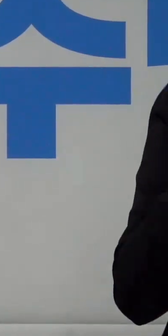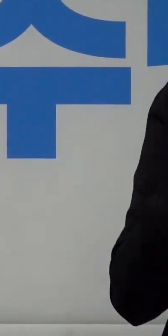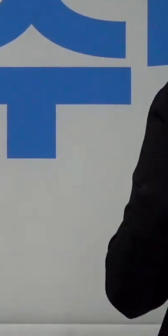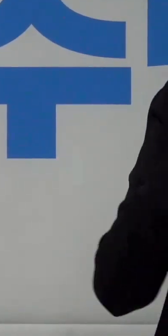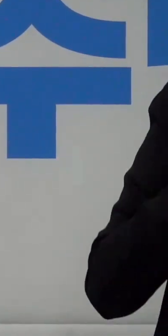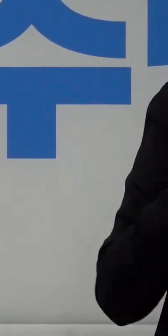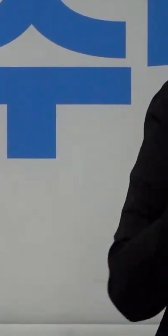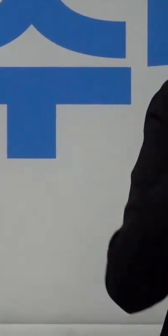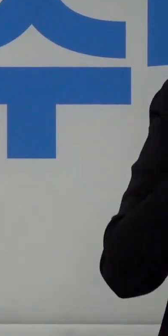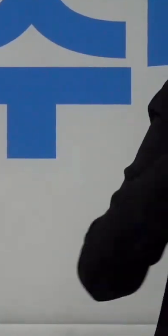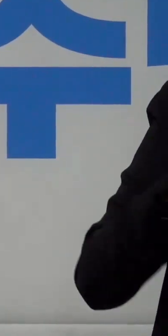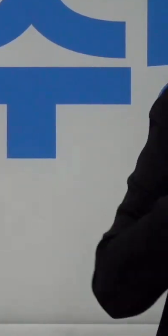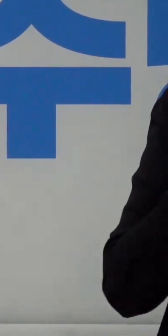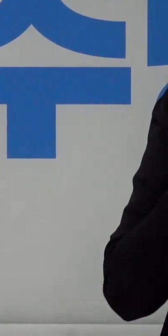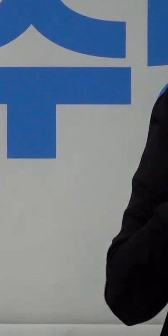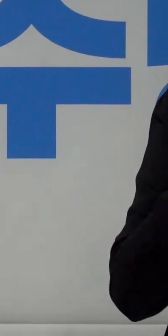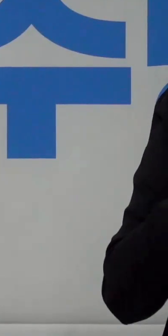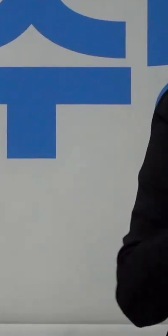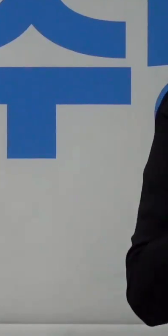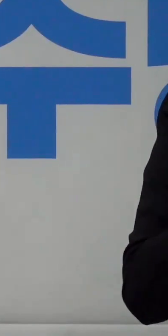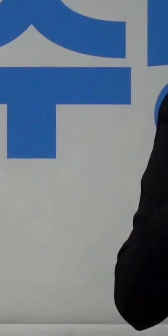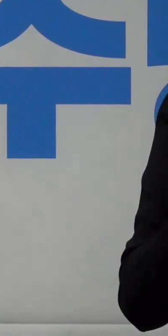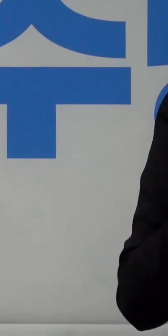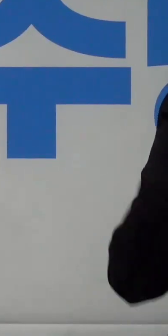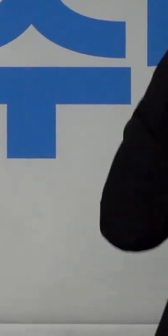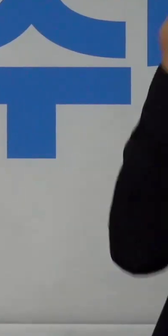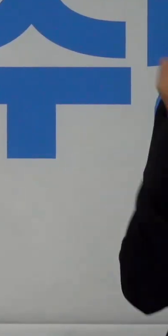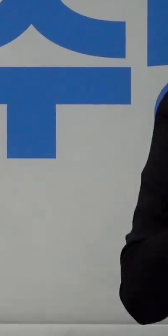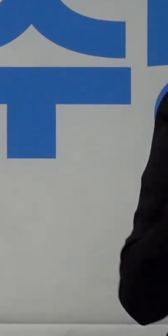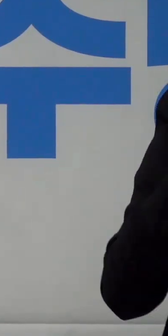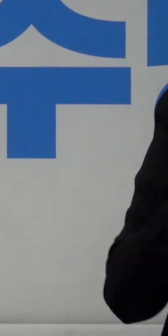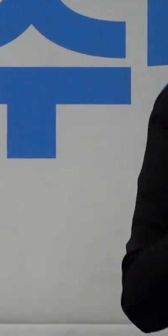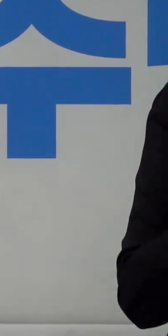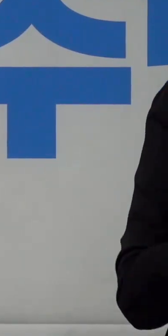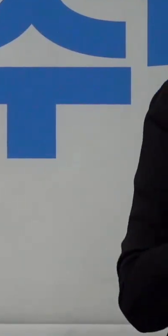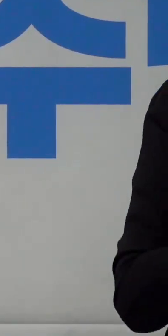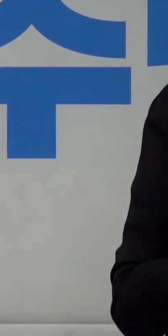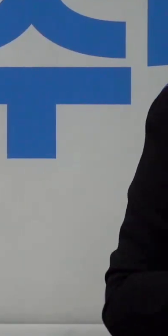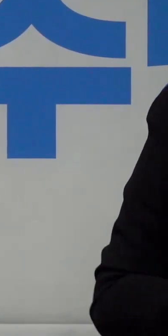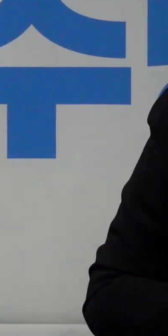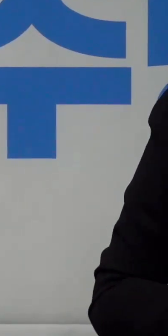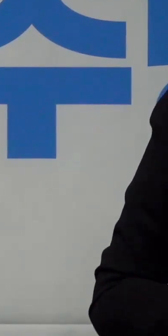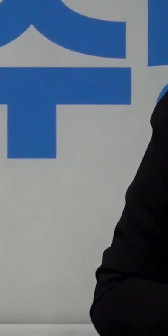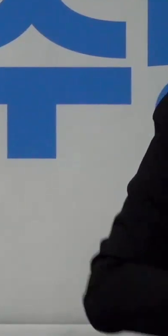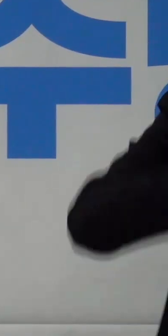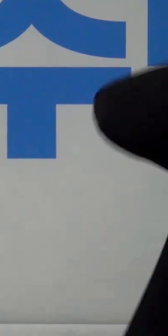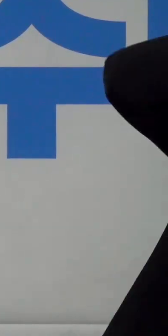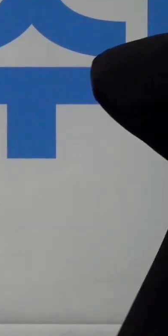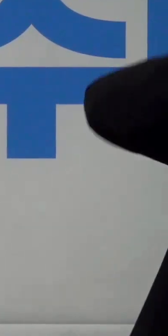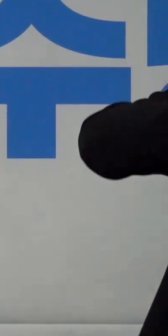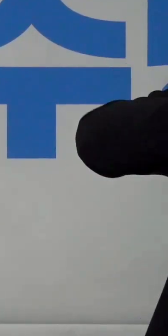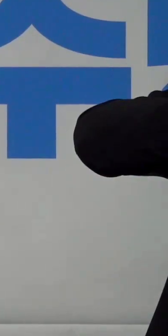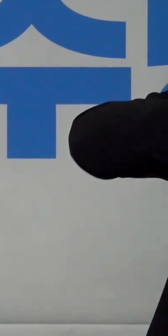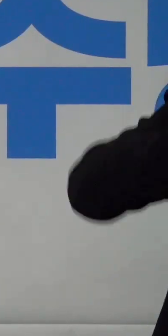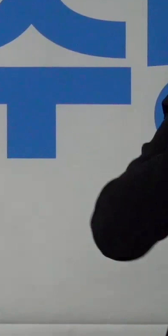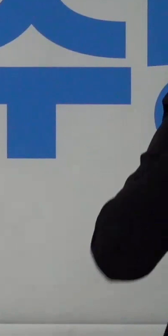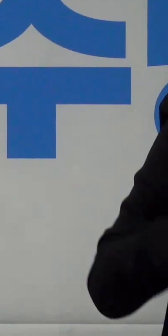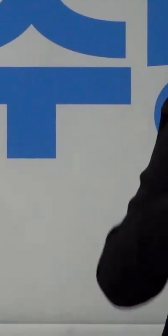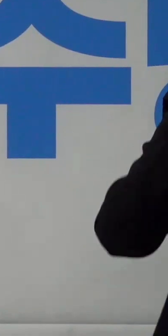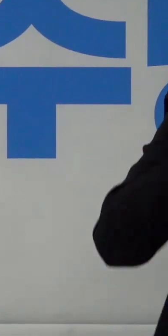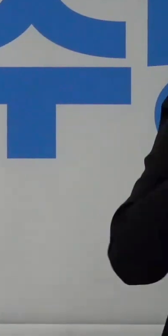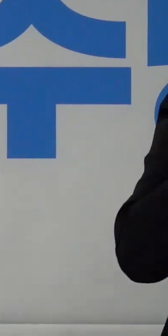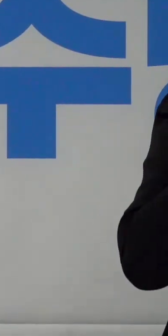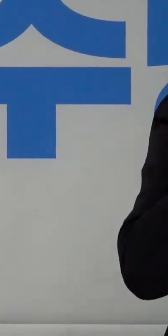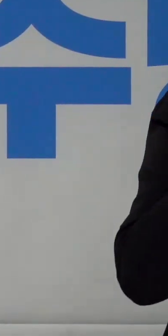또 정책 분야에 오래 계셨던 박사님들이 같이 해서 만들었고 또 강원도와 경기도의 수건 사업으로 돼